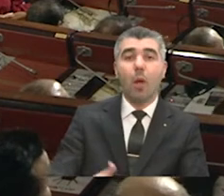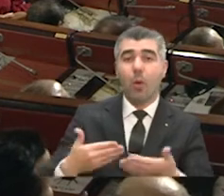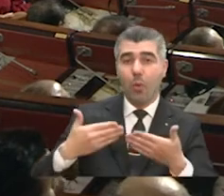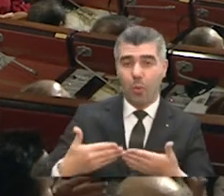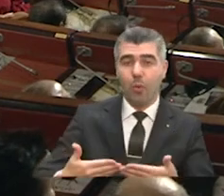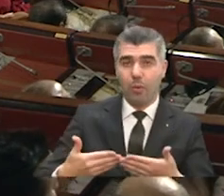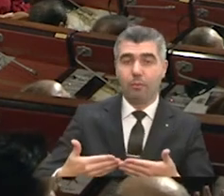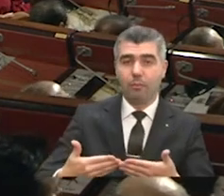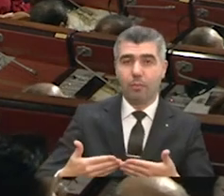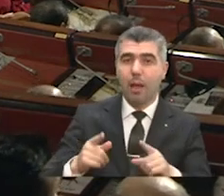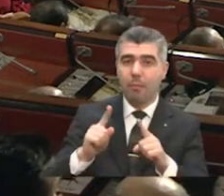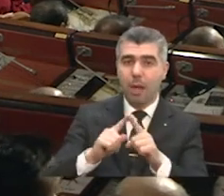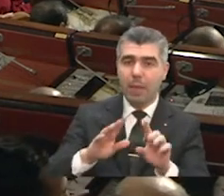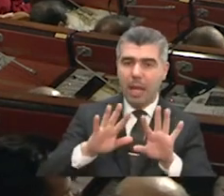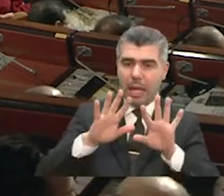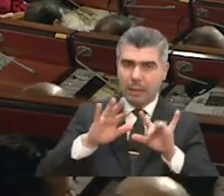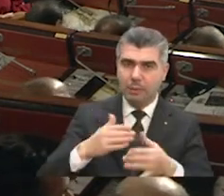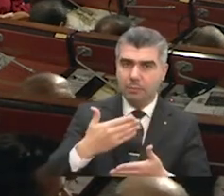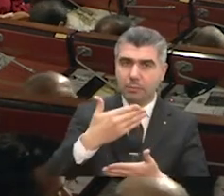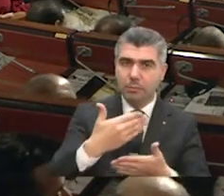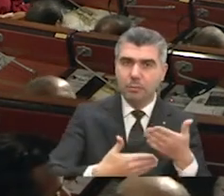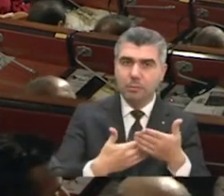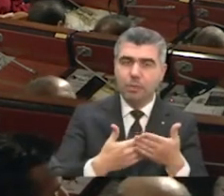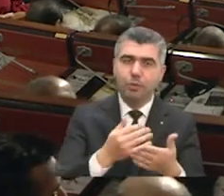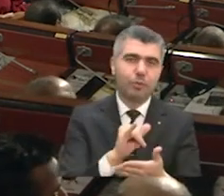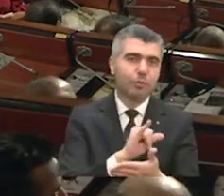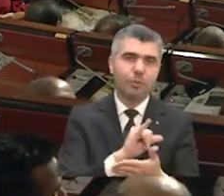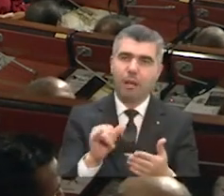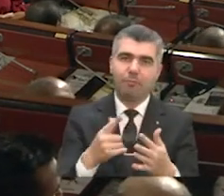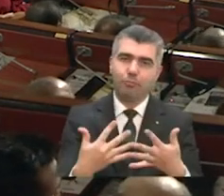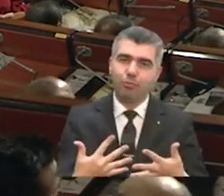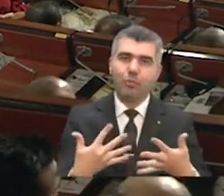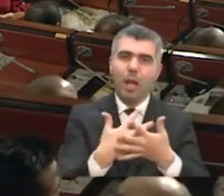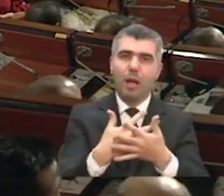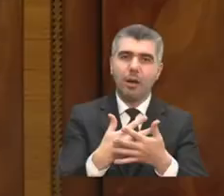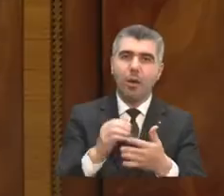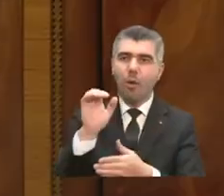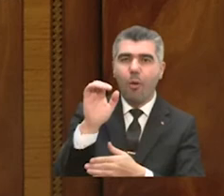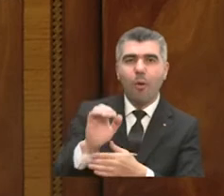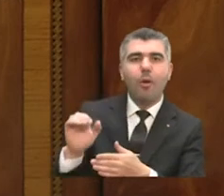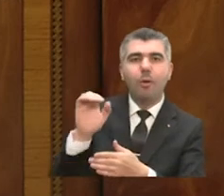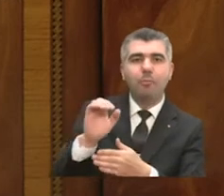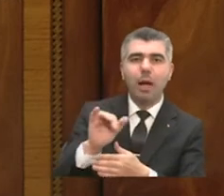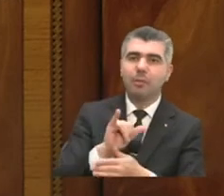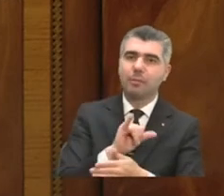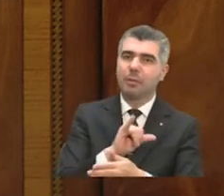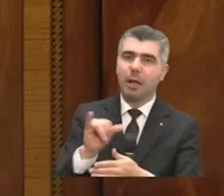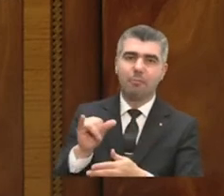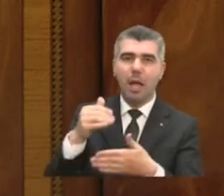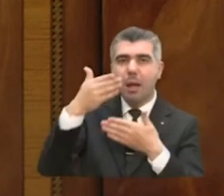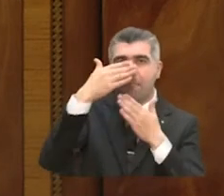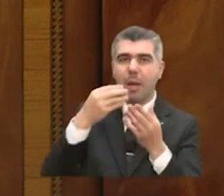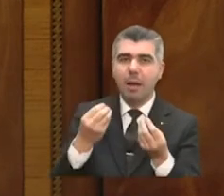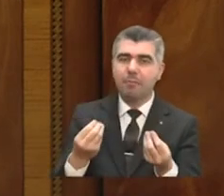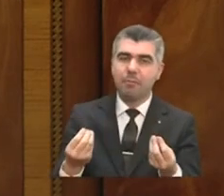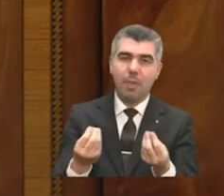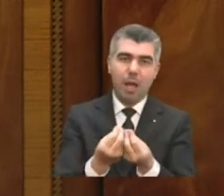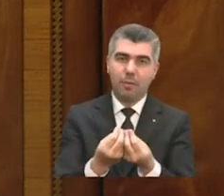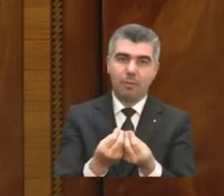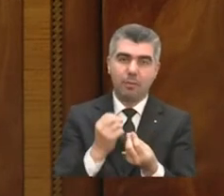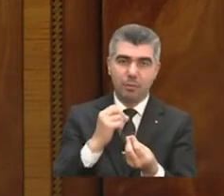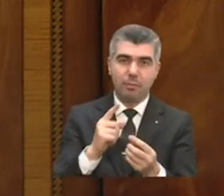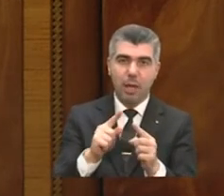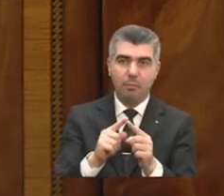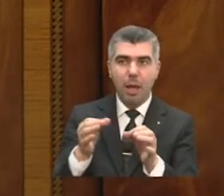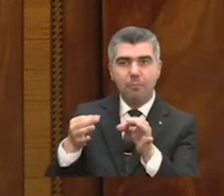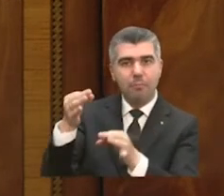et la consolidation de la démocratie dans son contexte. Ce genre de décision ne vont pas